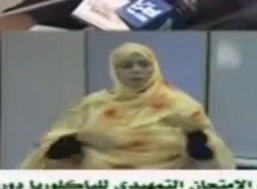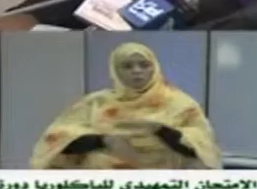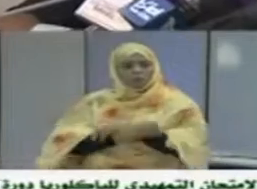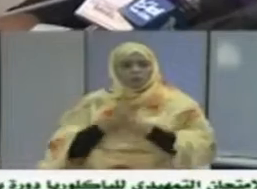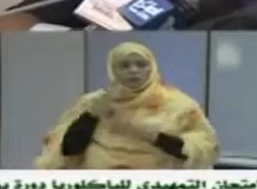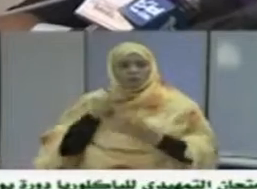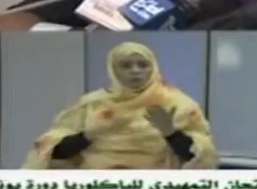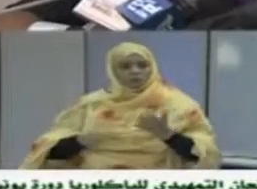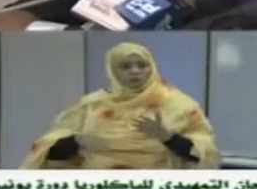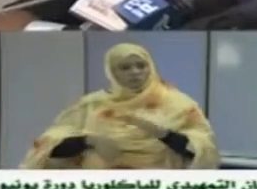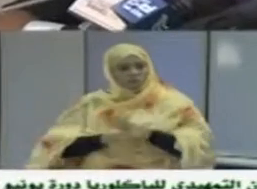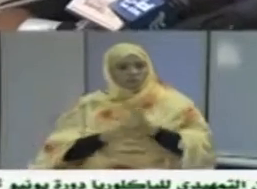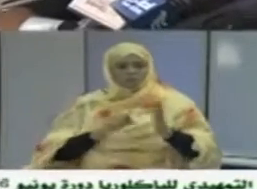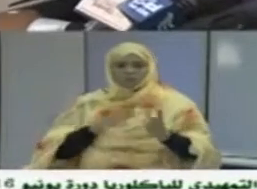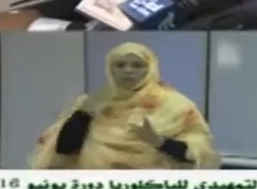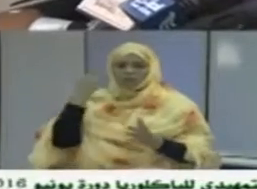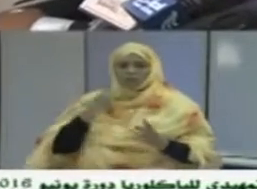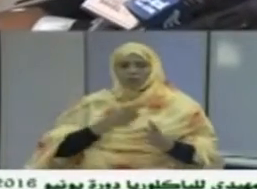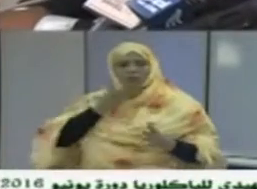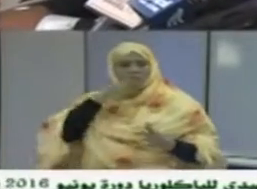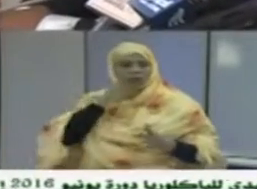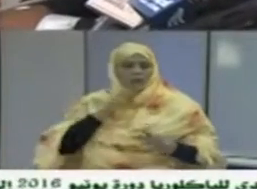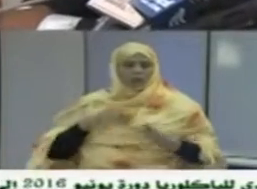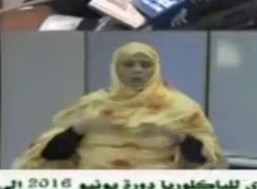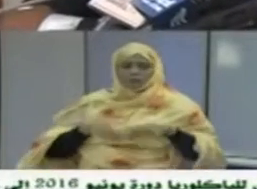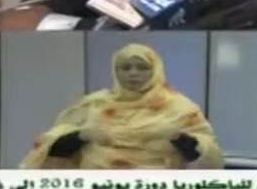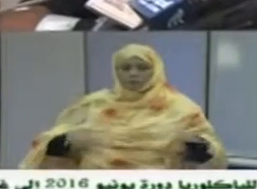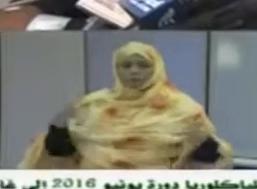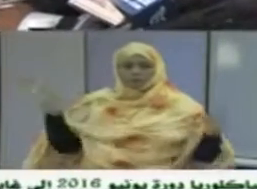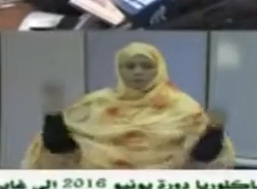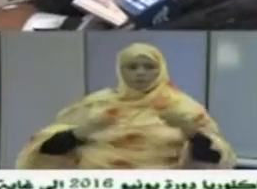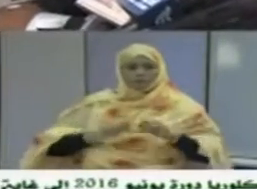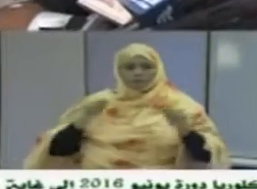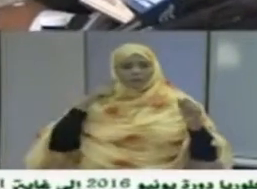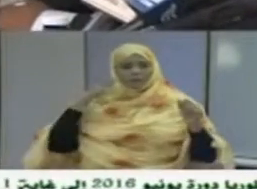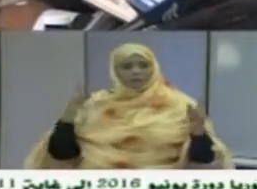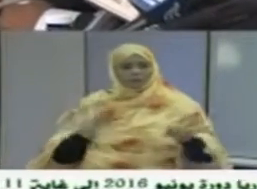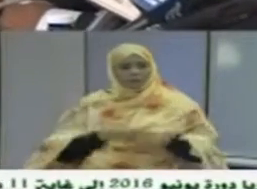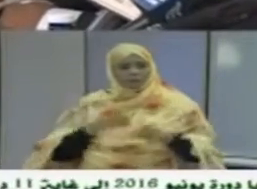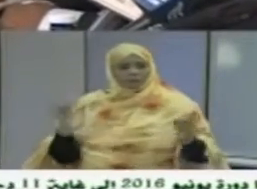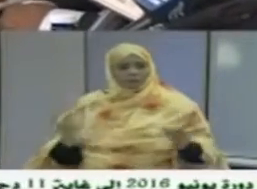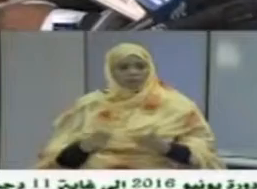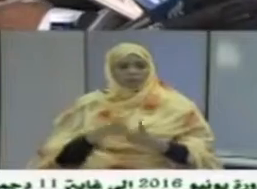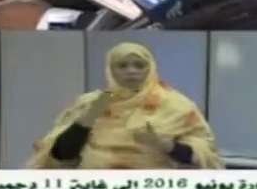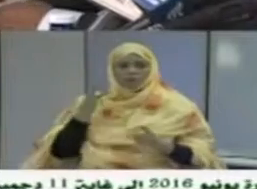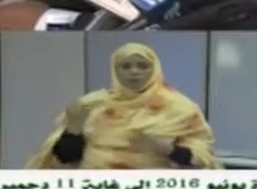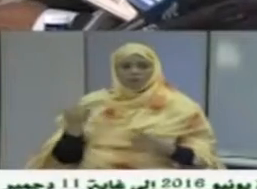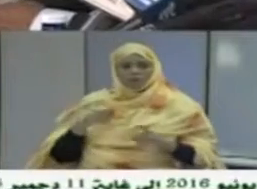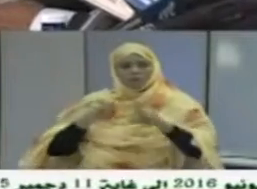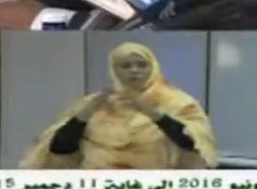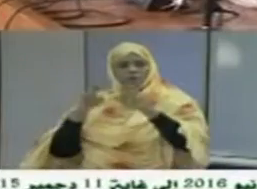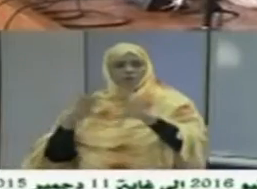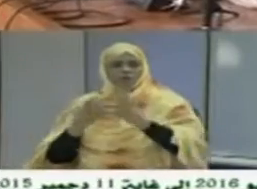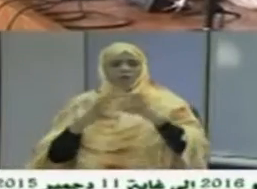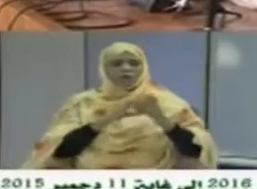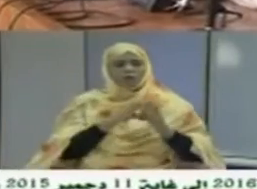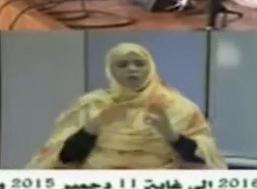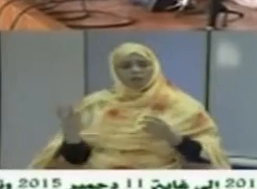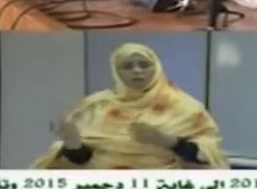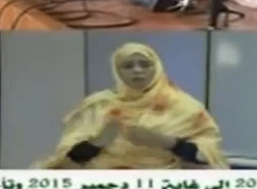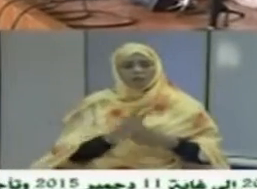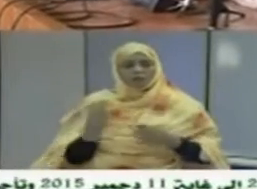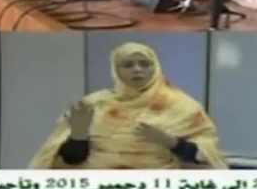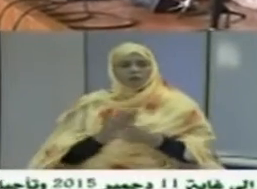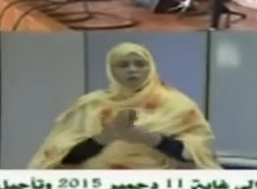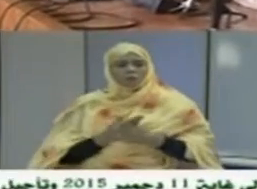ظروف جيدة وسط حضور جماهيري لافت، وتم اختصارها وفق رغبة الفريقين المتنافسين حتى